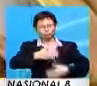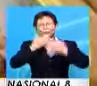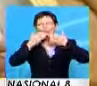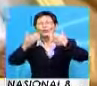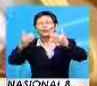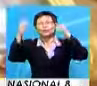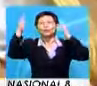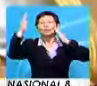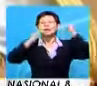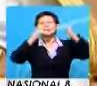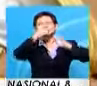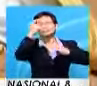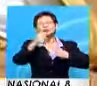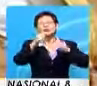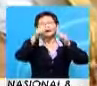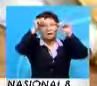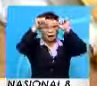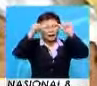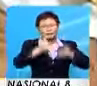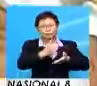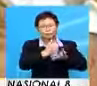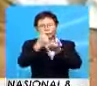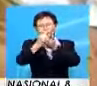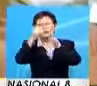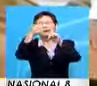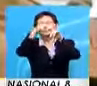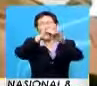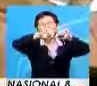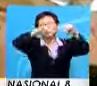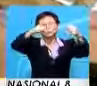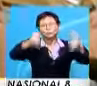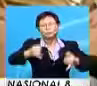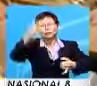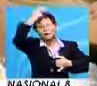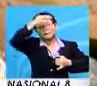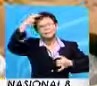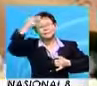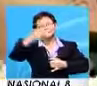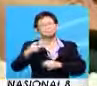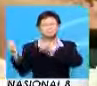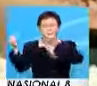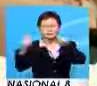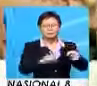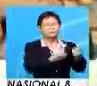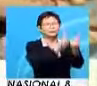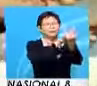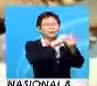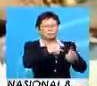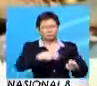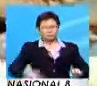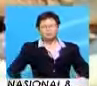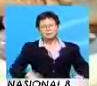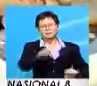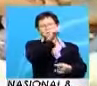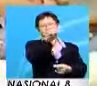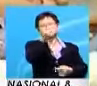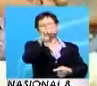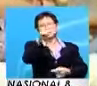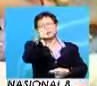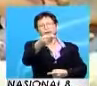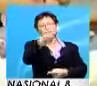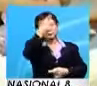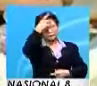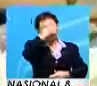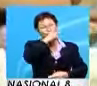dan bantuan yang dihulurkan Arab Saudi kepada Jemaah Haji dan Umrah Malaysia. Hadir sama menghadap Raja Salman, Menteri Pertahanan Datuk